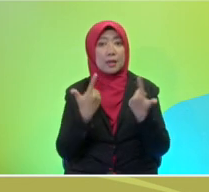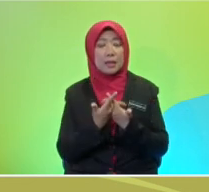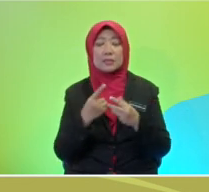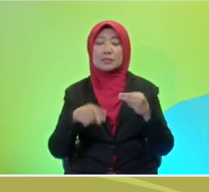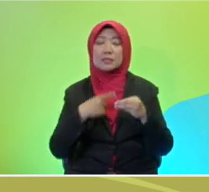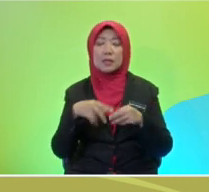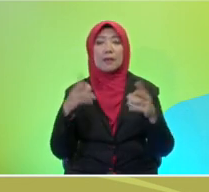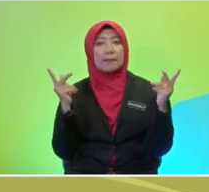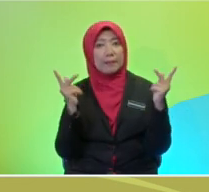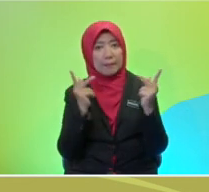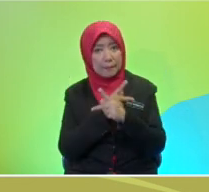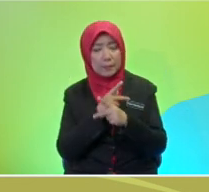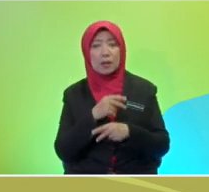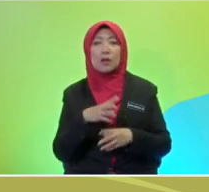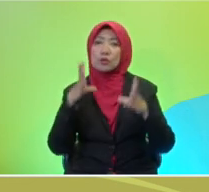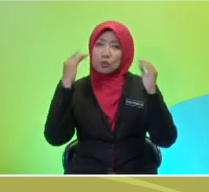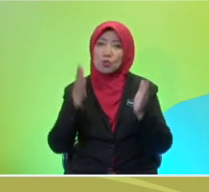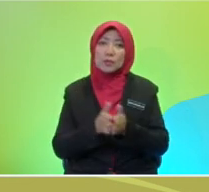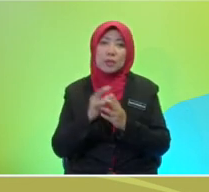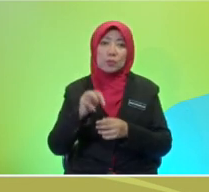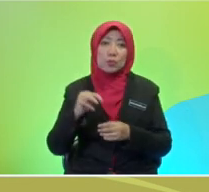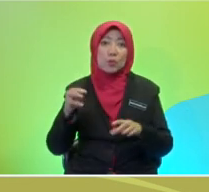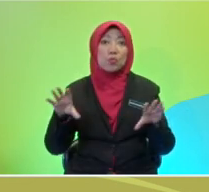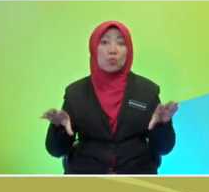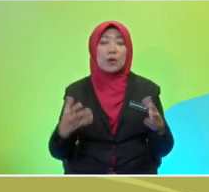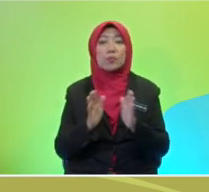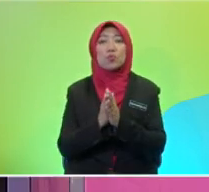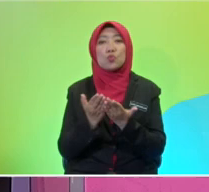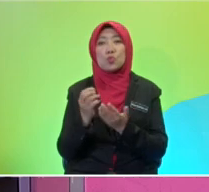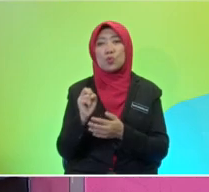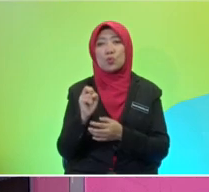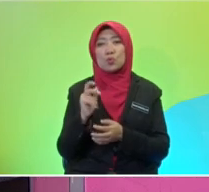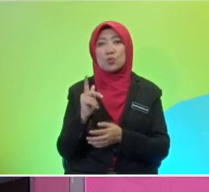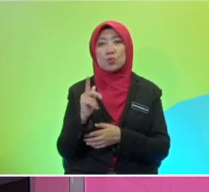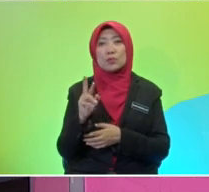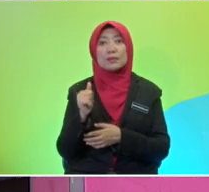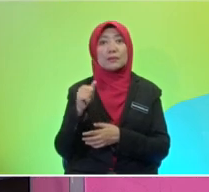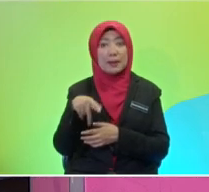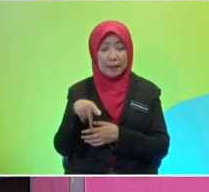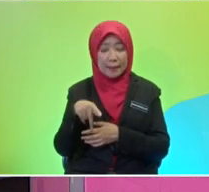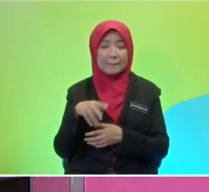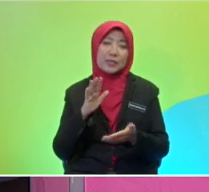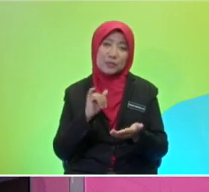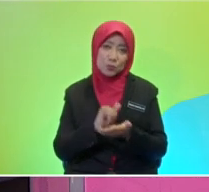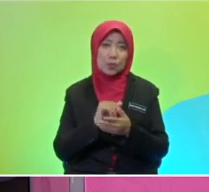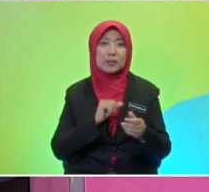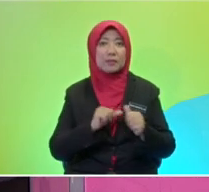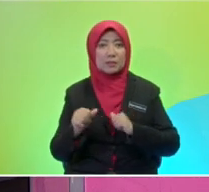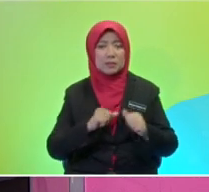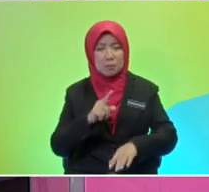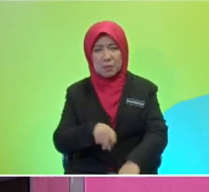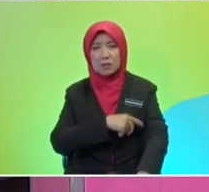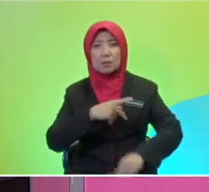guru akan minta murid membuat buku scribe itu adalah Project yang saya kujalankan dalam kelas dan sepanjang proses